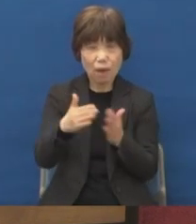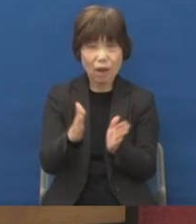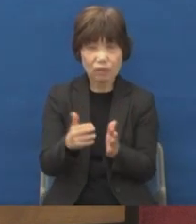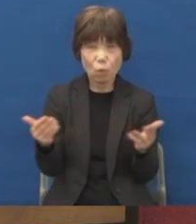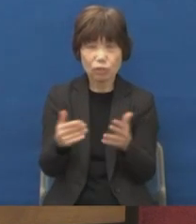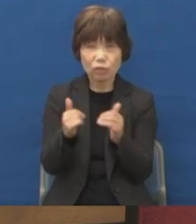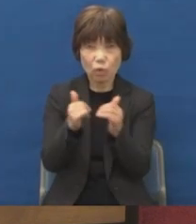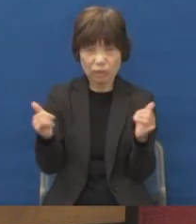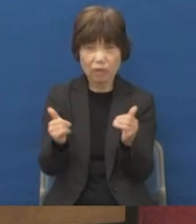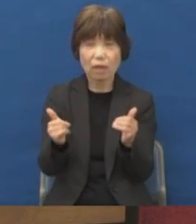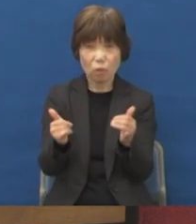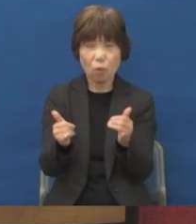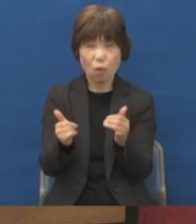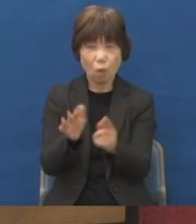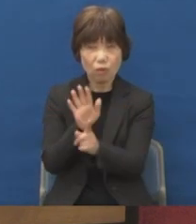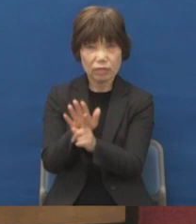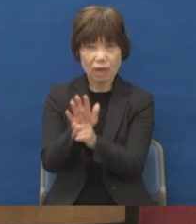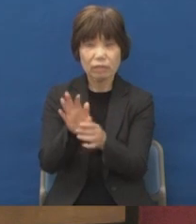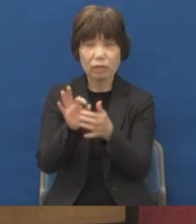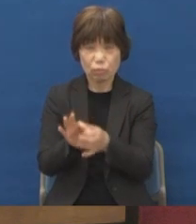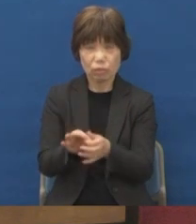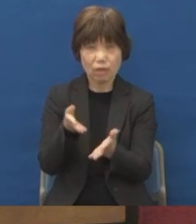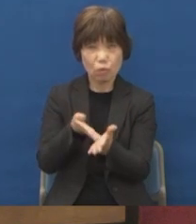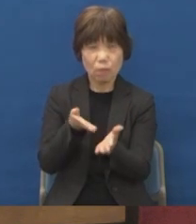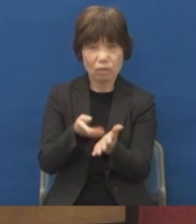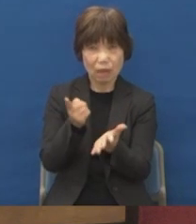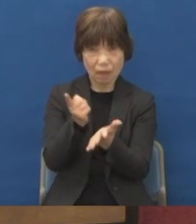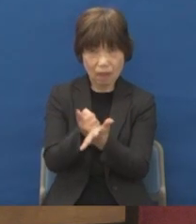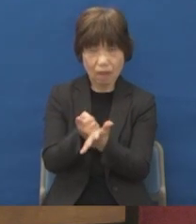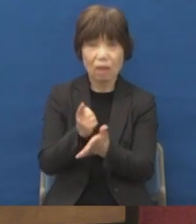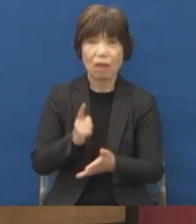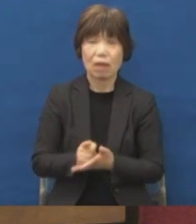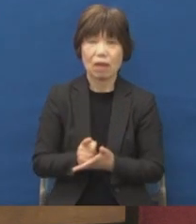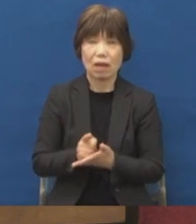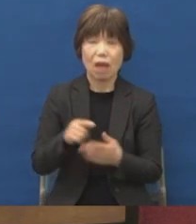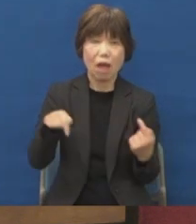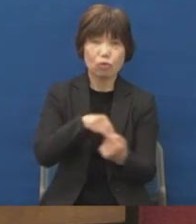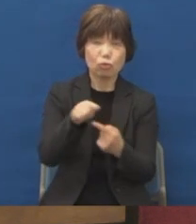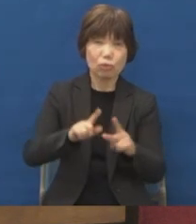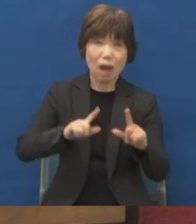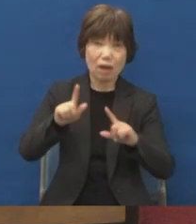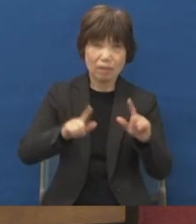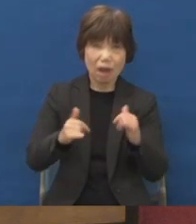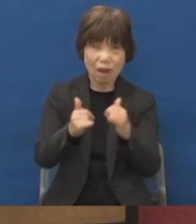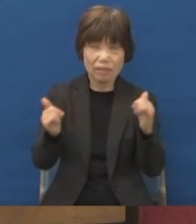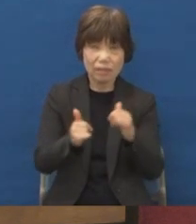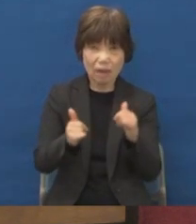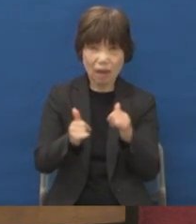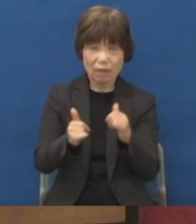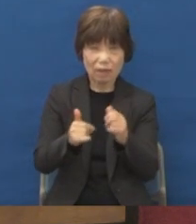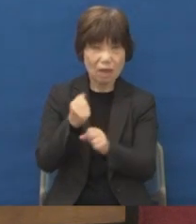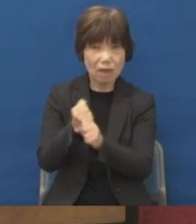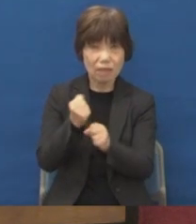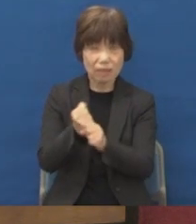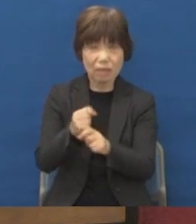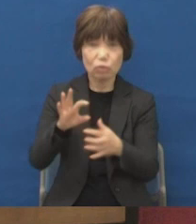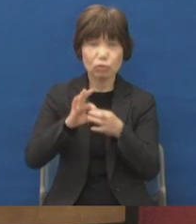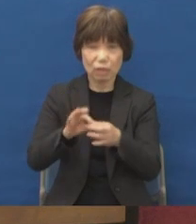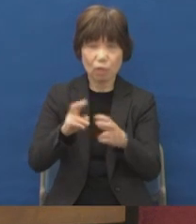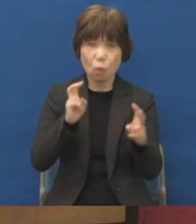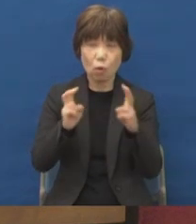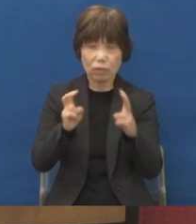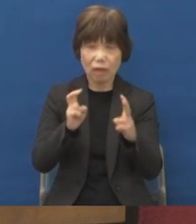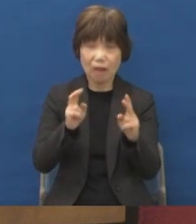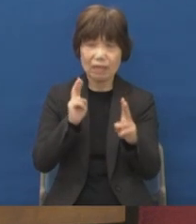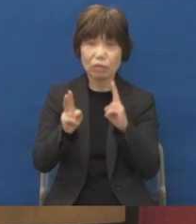支援をについて述べるのみで、循環型社会形成に向けた企業の社会的責